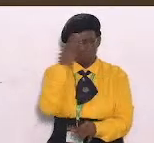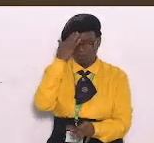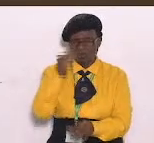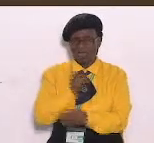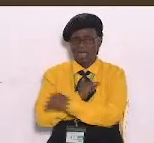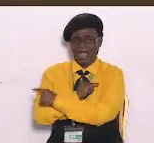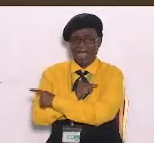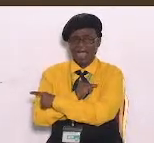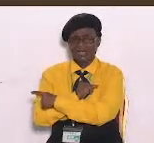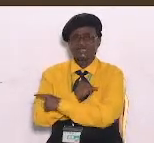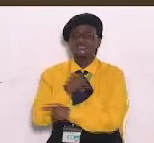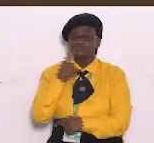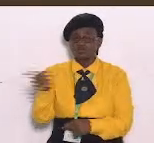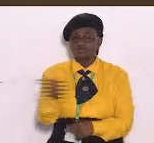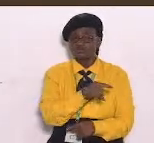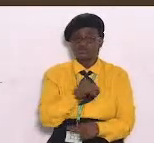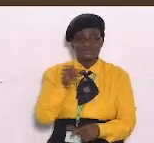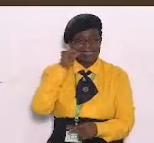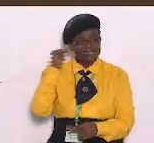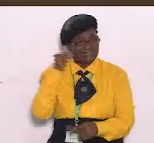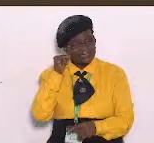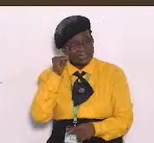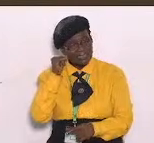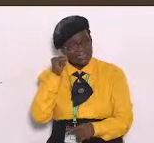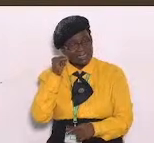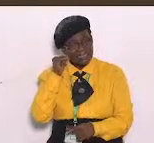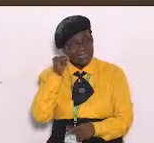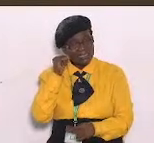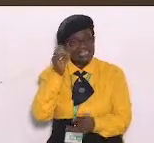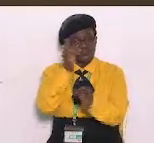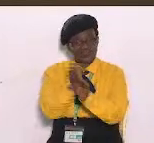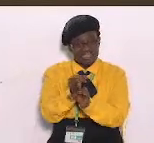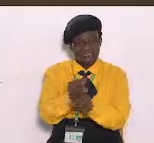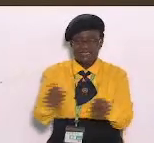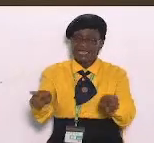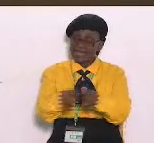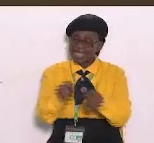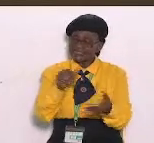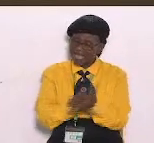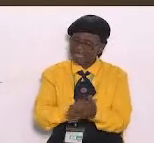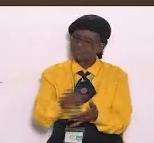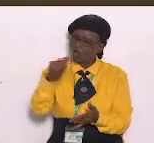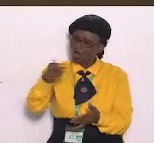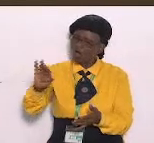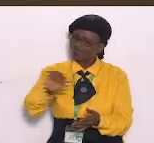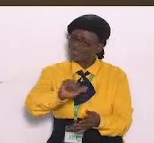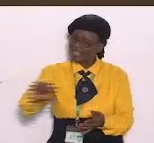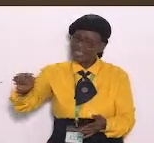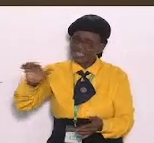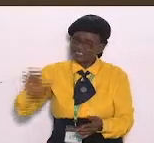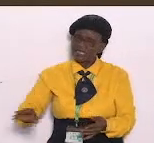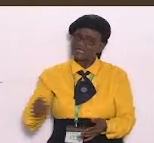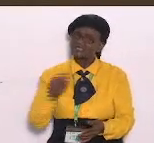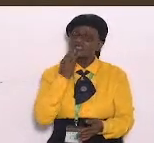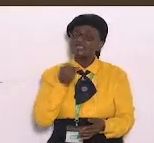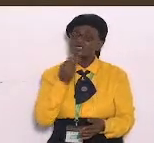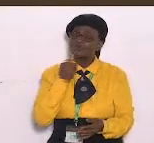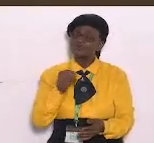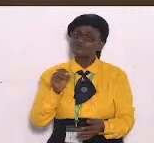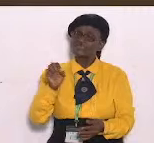il nous a dit hier que la foi est comme nous devons avoir la foi comme